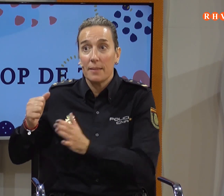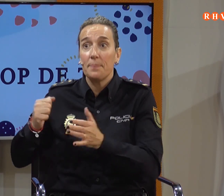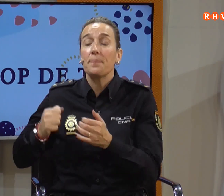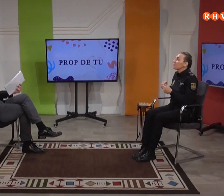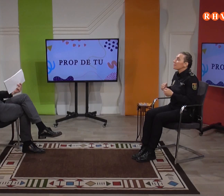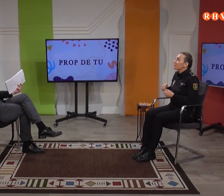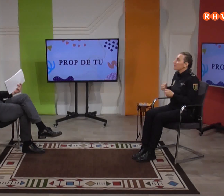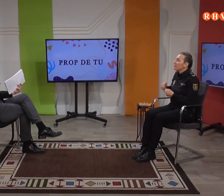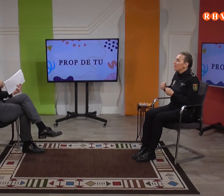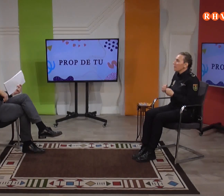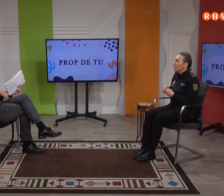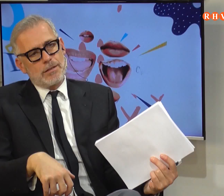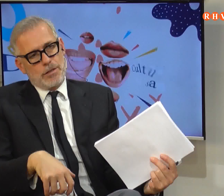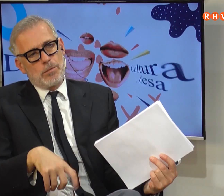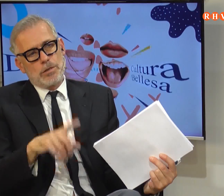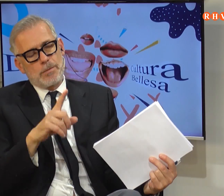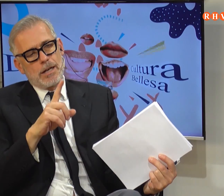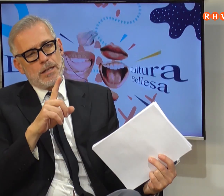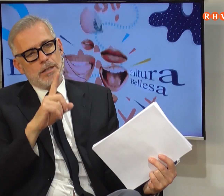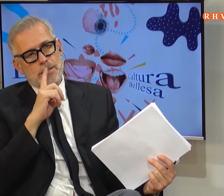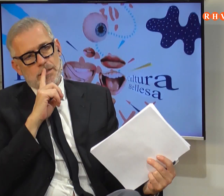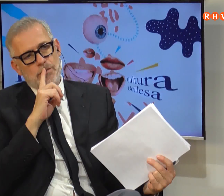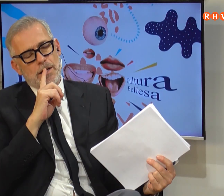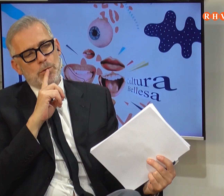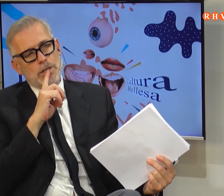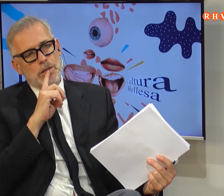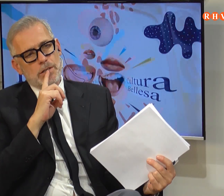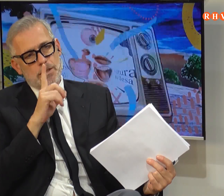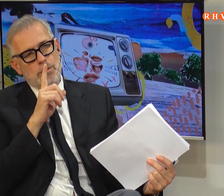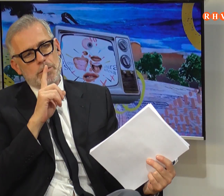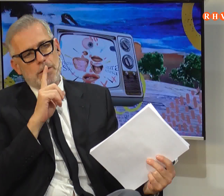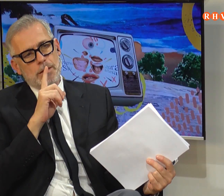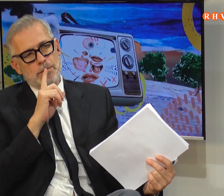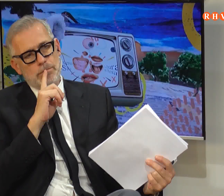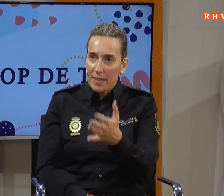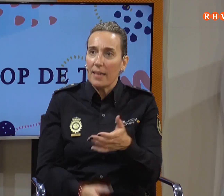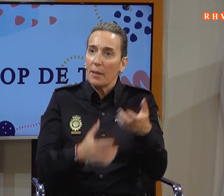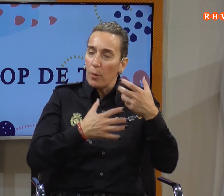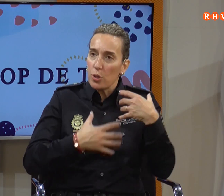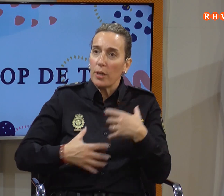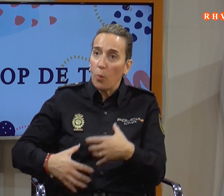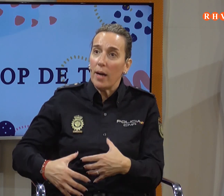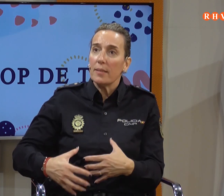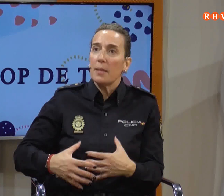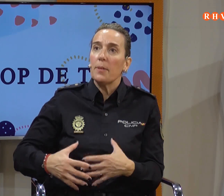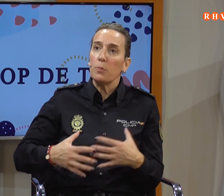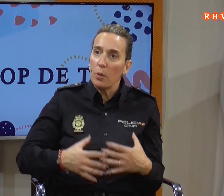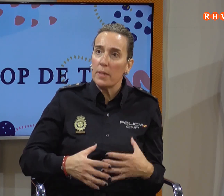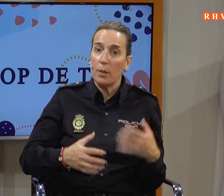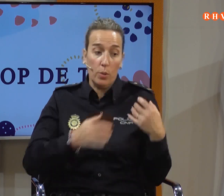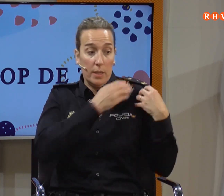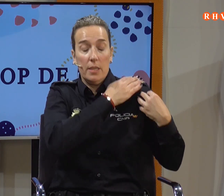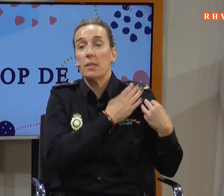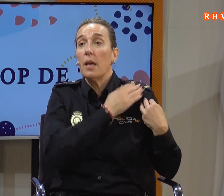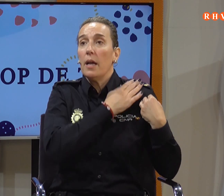paret. I recomanes, per exemple, el bolso creuat, que això moltes bolso vegades creuat, fan algunes dones, que si ho heu observat. Exacte, bolso creuat sempre és molt